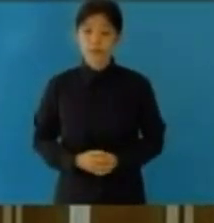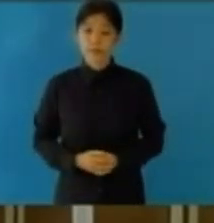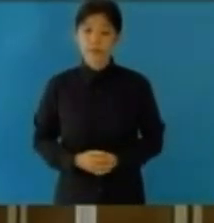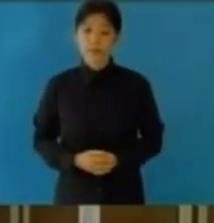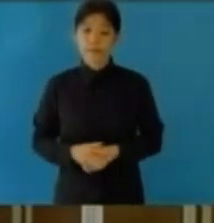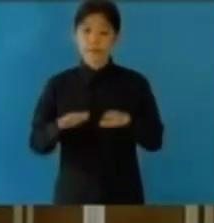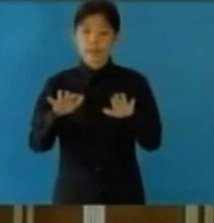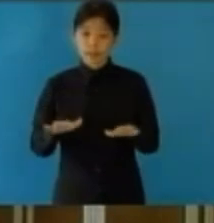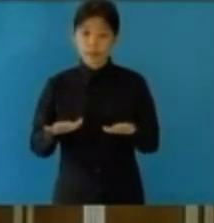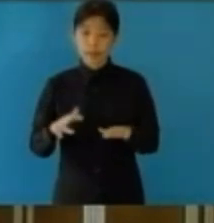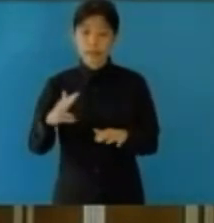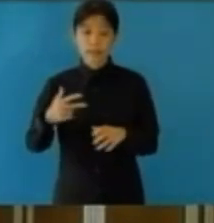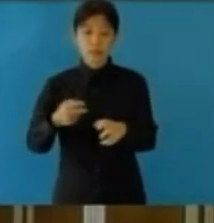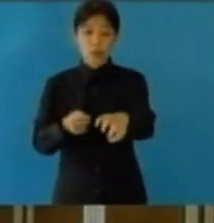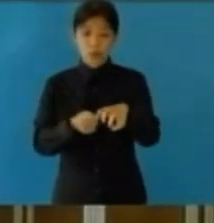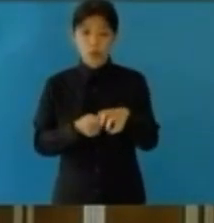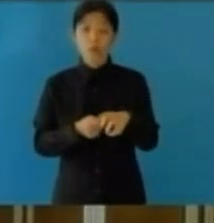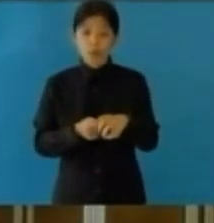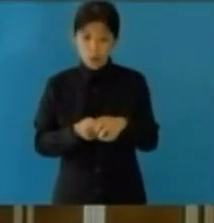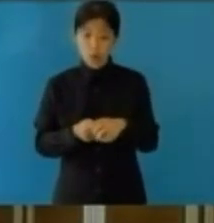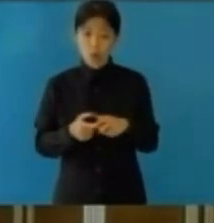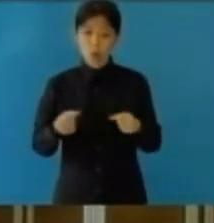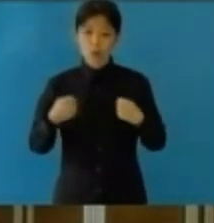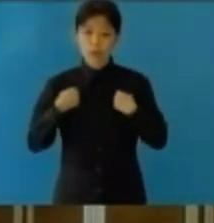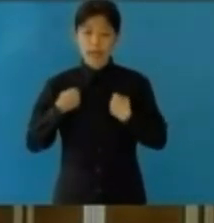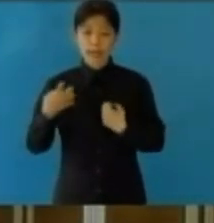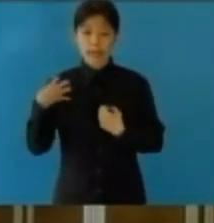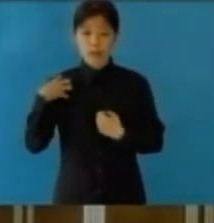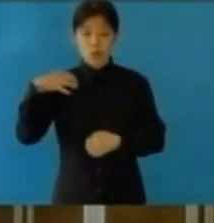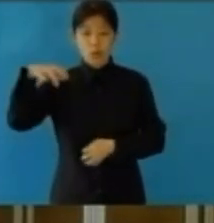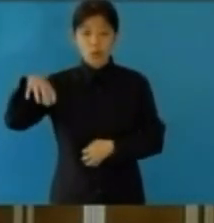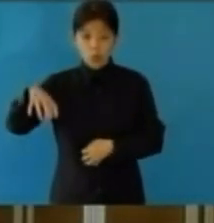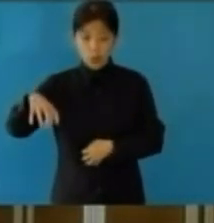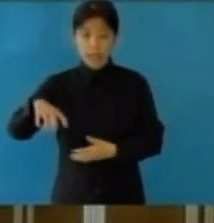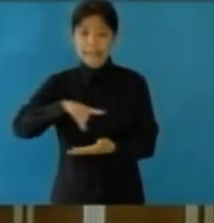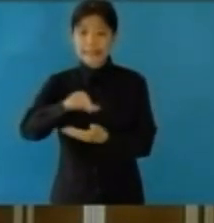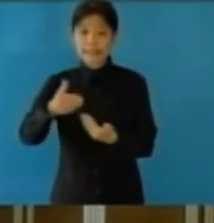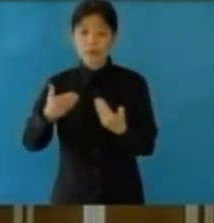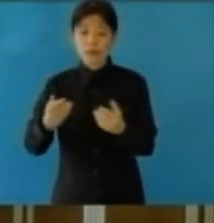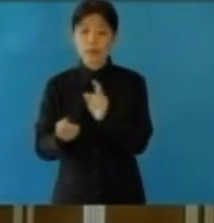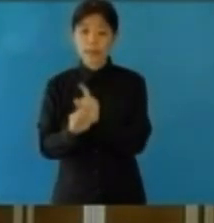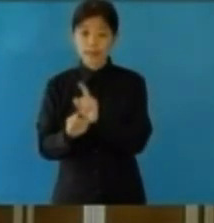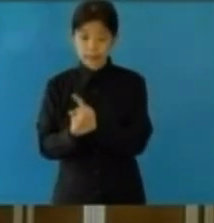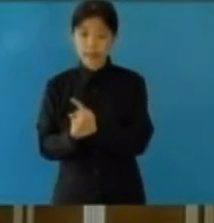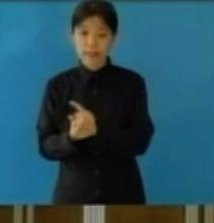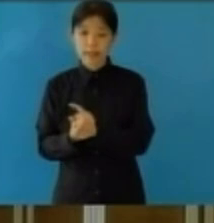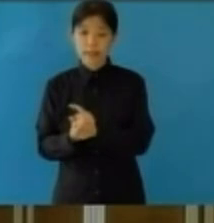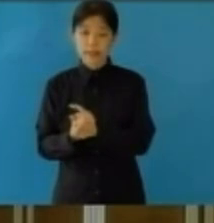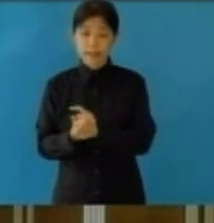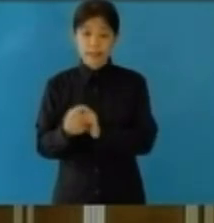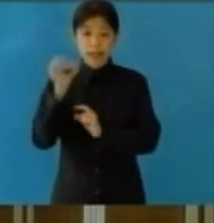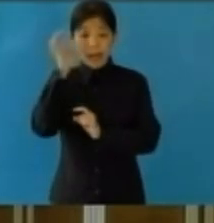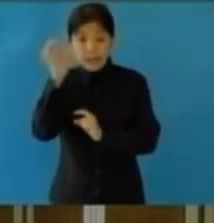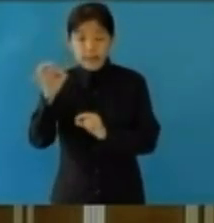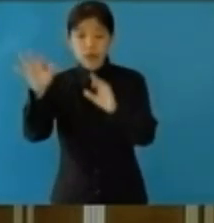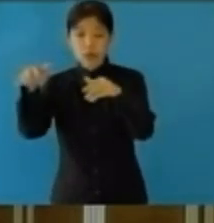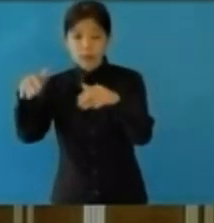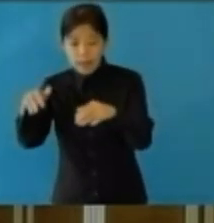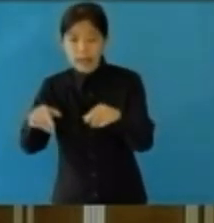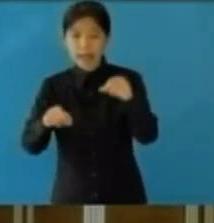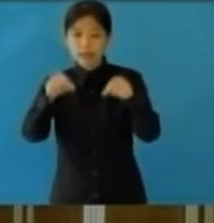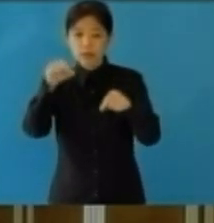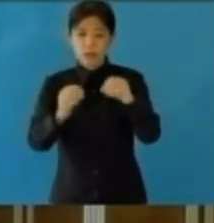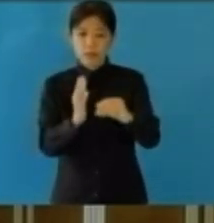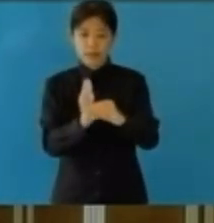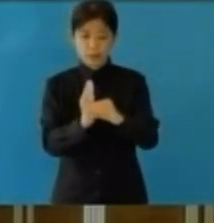現在、市町村の国体担当部署から、地域の学校に対して感染の呼びかけや調整が行われているところ